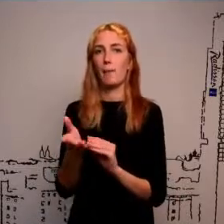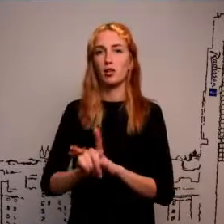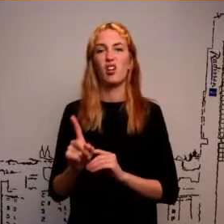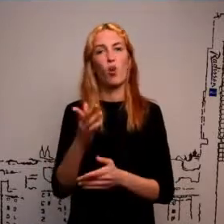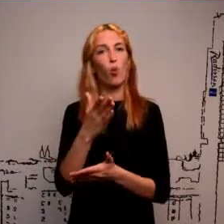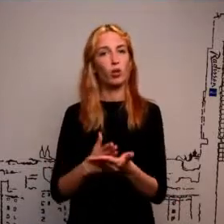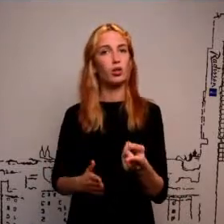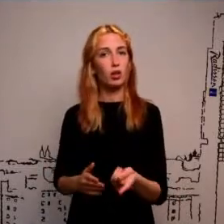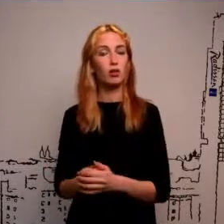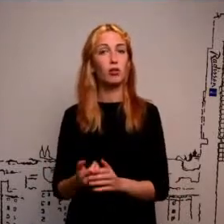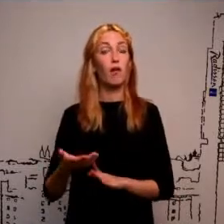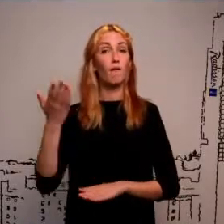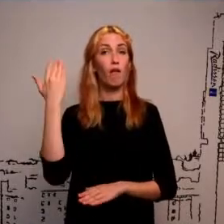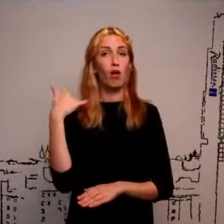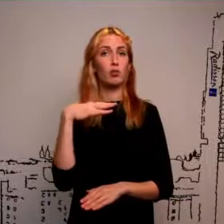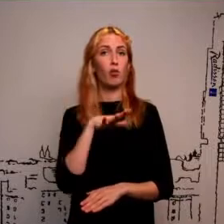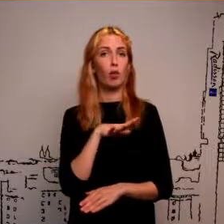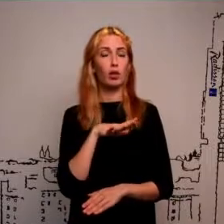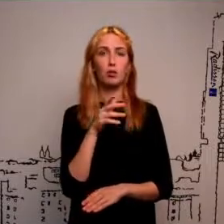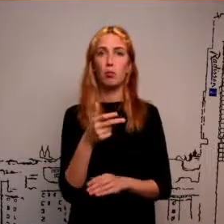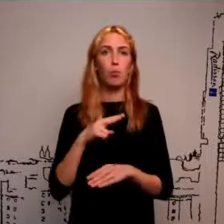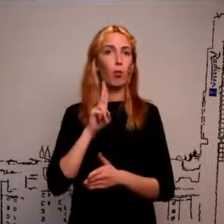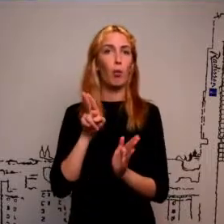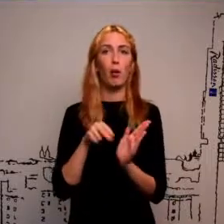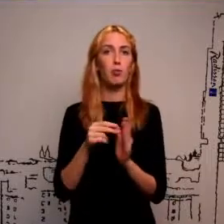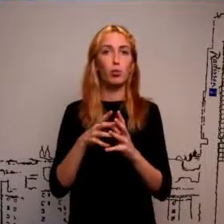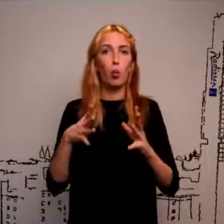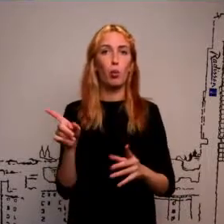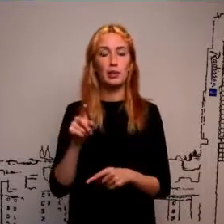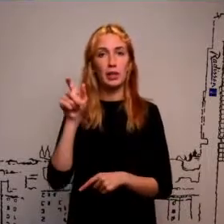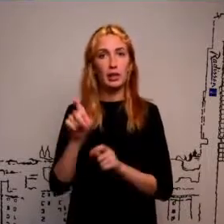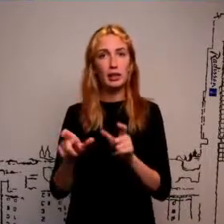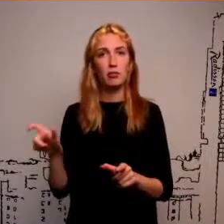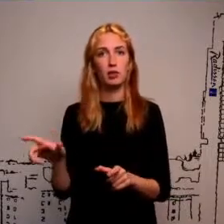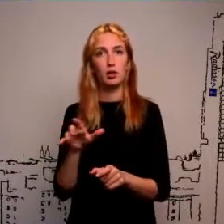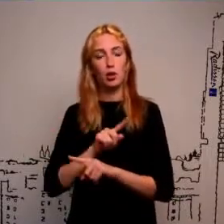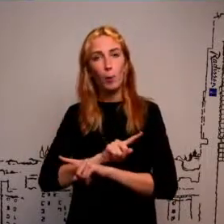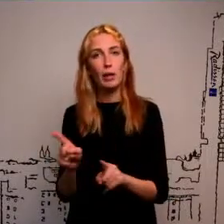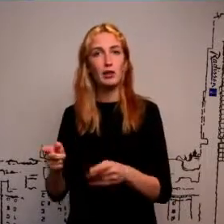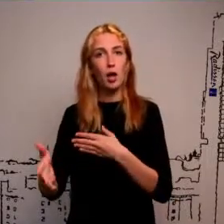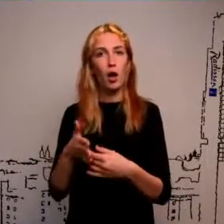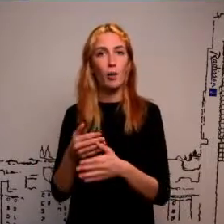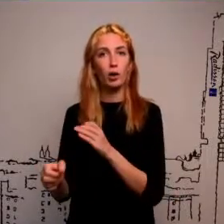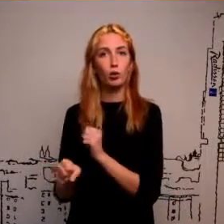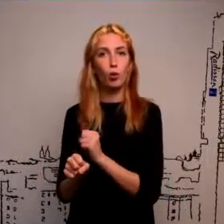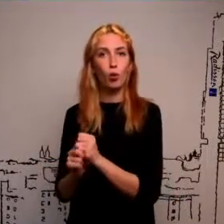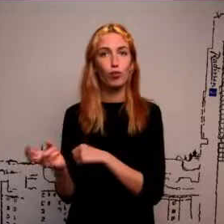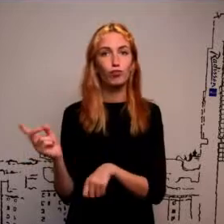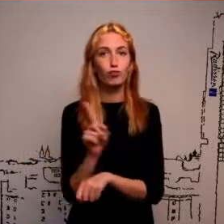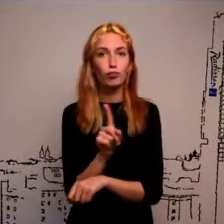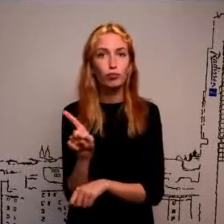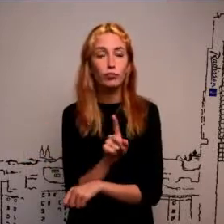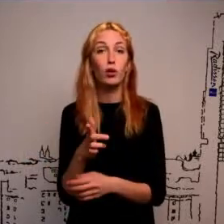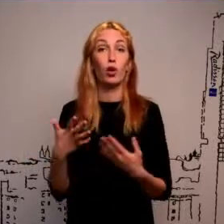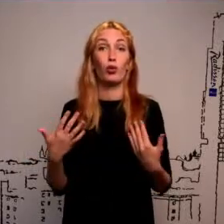Et kui varasemalt oli suurem probleem see, et inimesed olid täiesti nii-öelda mitteametlikult tööl, siis nüüd